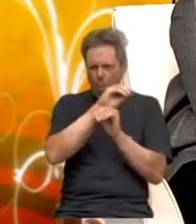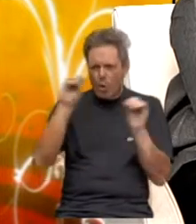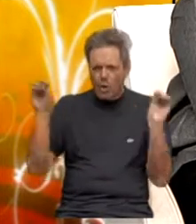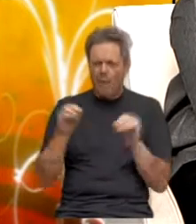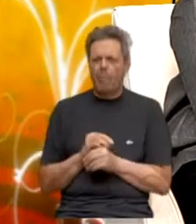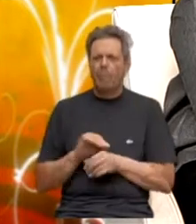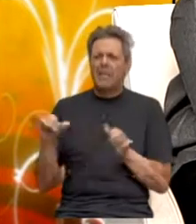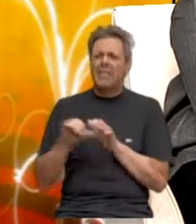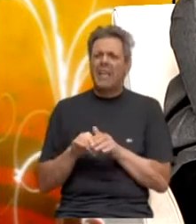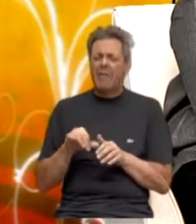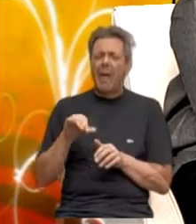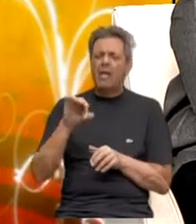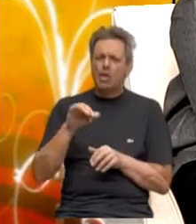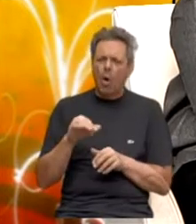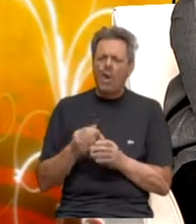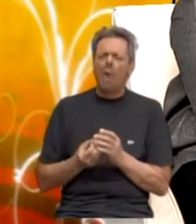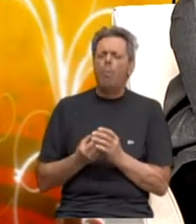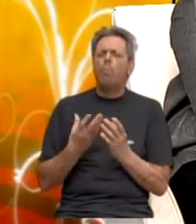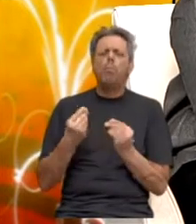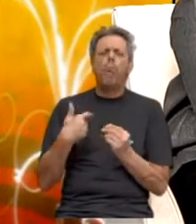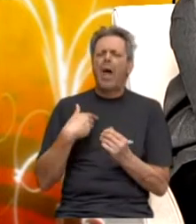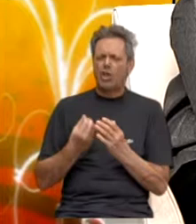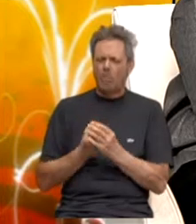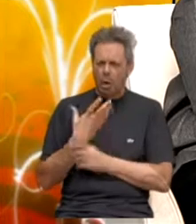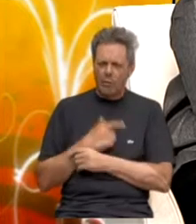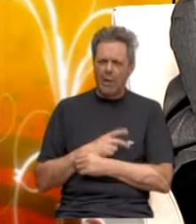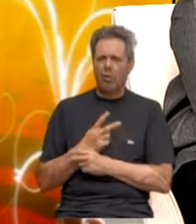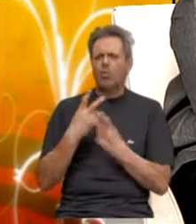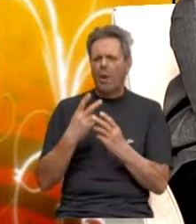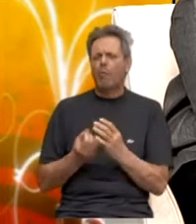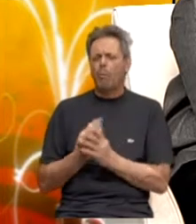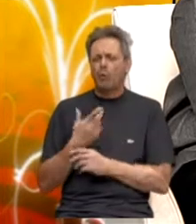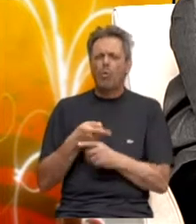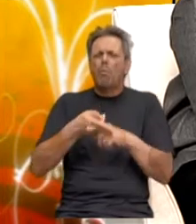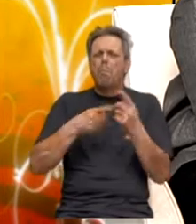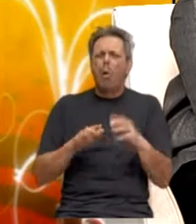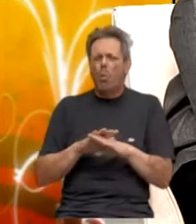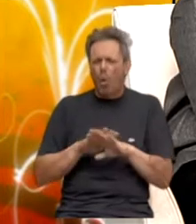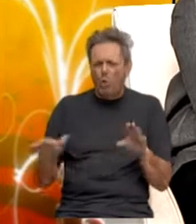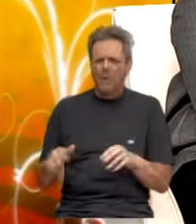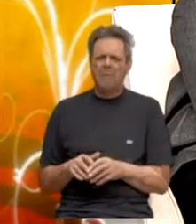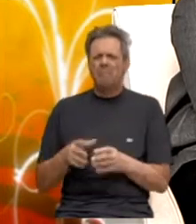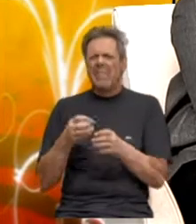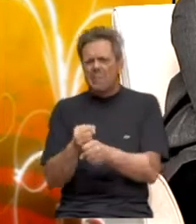sol se nalazi u brojnim našim proizvodima. To su uglavnom proizvodi koji su već polugotovi, zamrznuti,